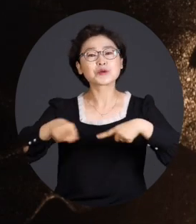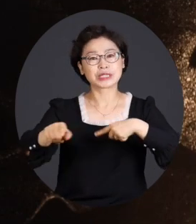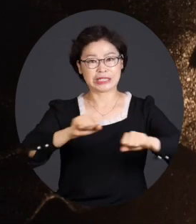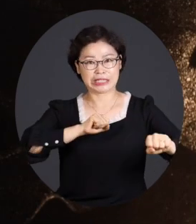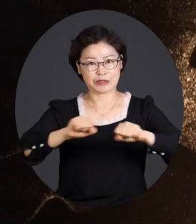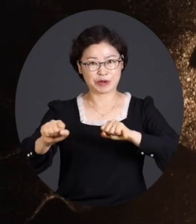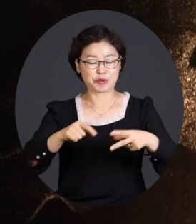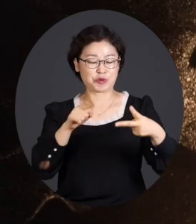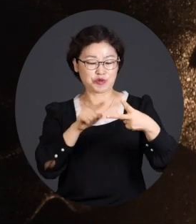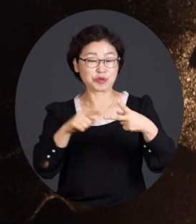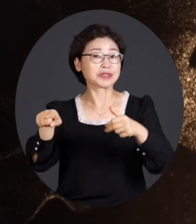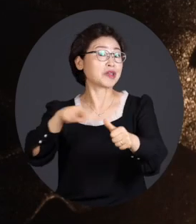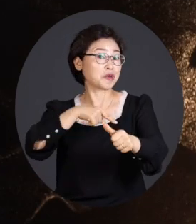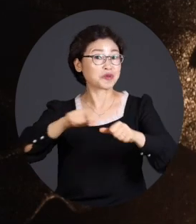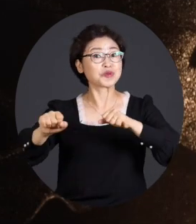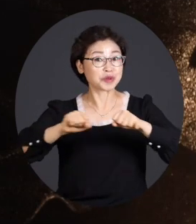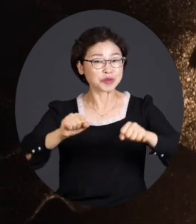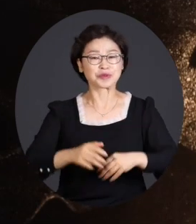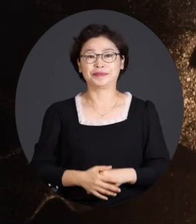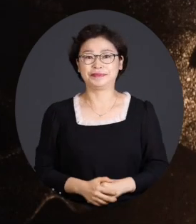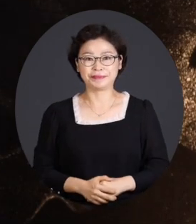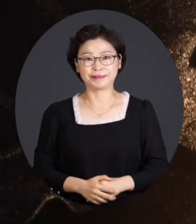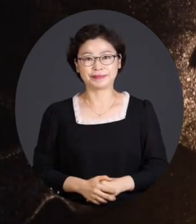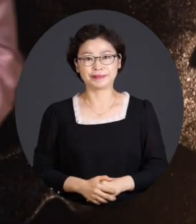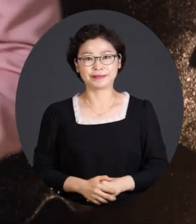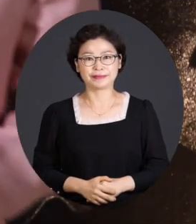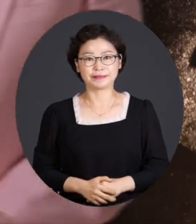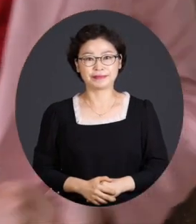자치활동과 교육활동이었습니다.